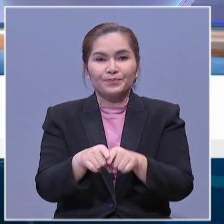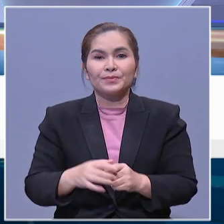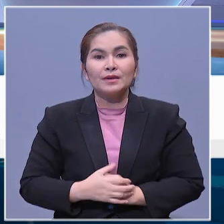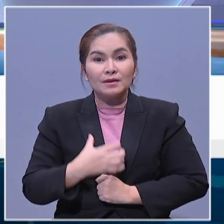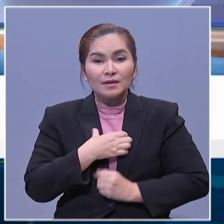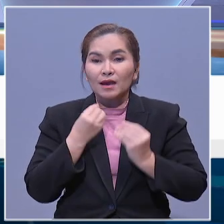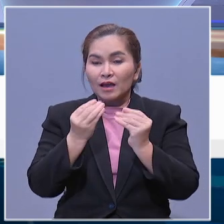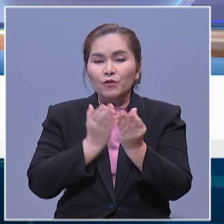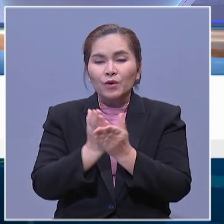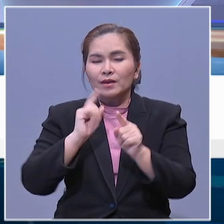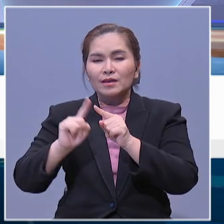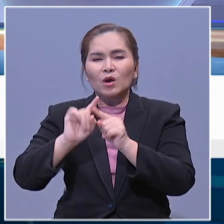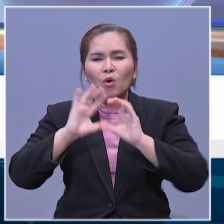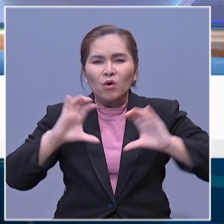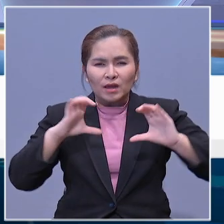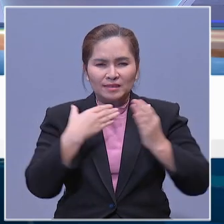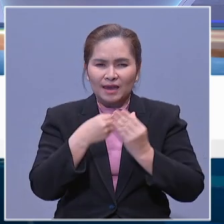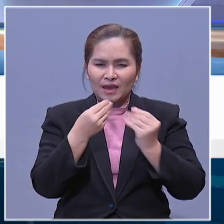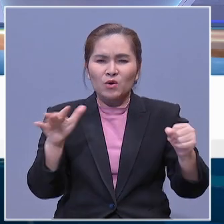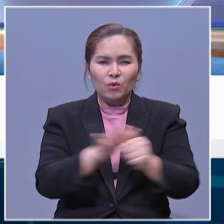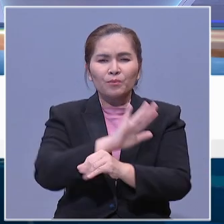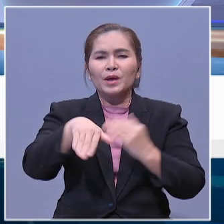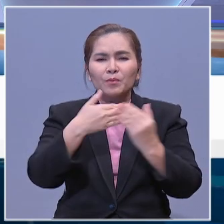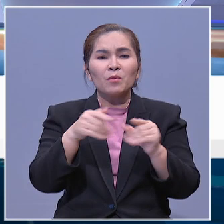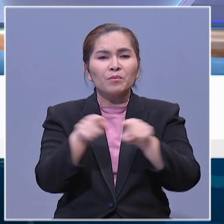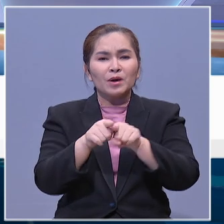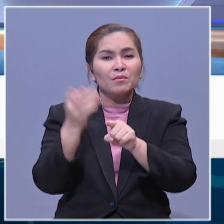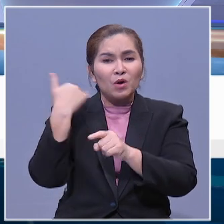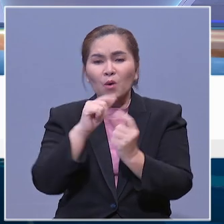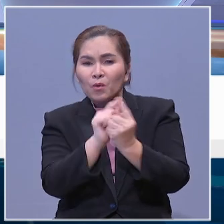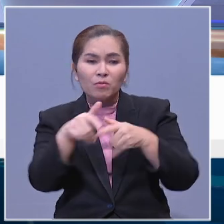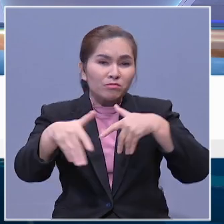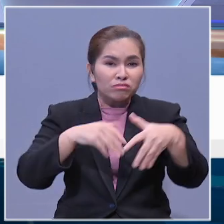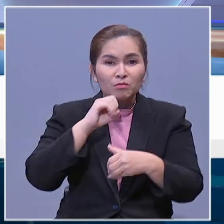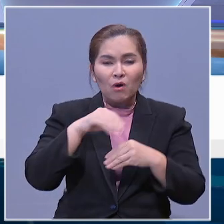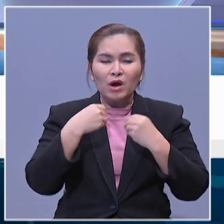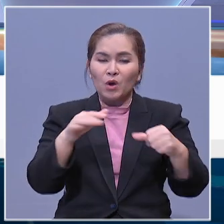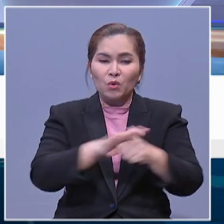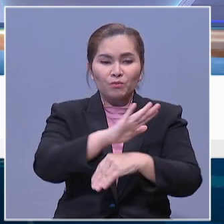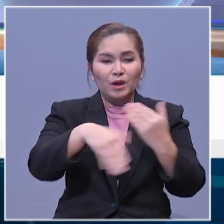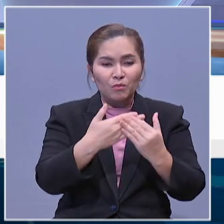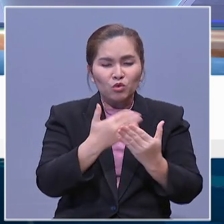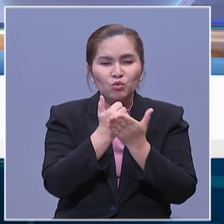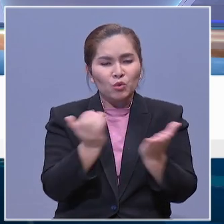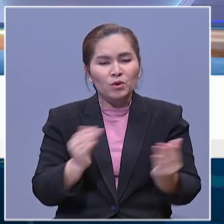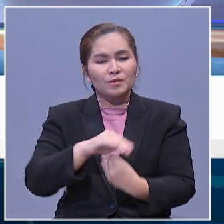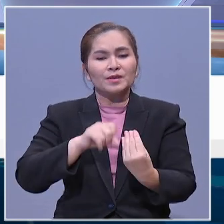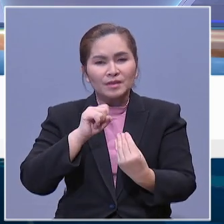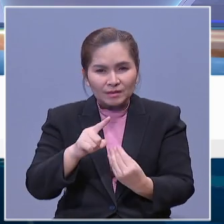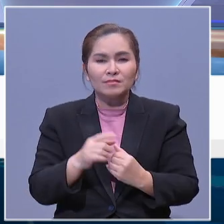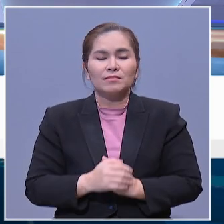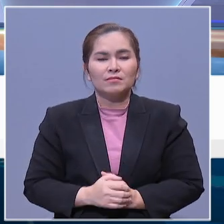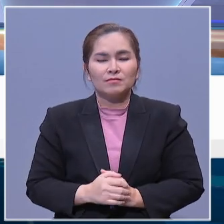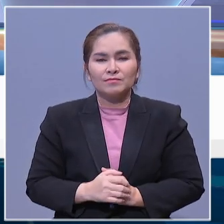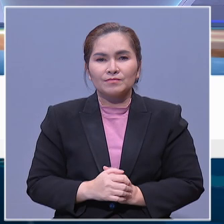ากจะให้ภาครัฐจ่ายทุกคนคือก็ทำเหมือนที่เคยหาเสียงเอาไว้คือให้ทั่วหน้ากระตุ้นเศรษฐกิจสร้างพายุหมุน